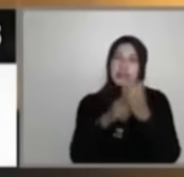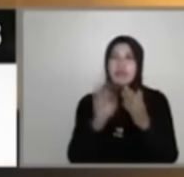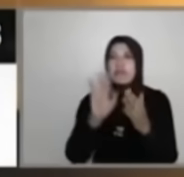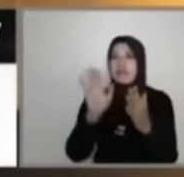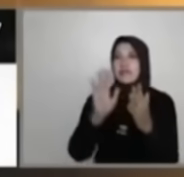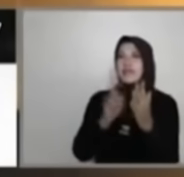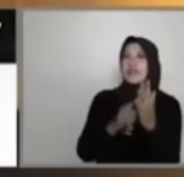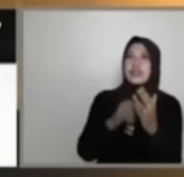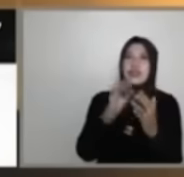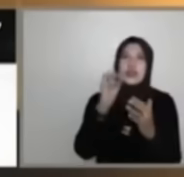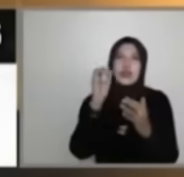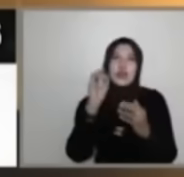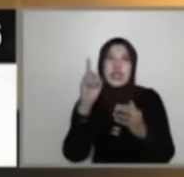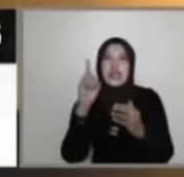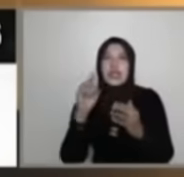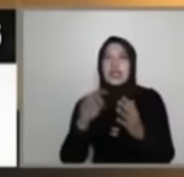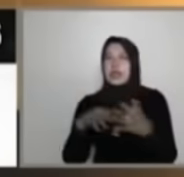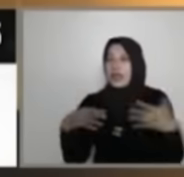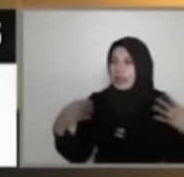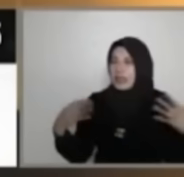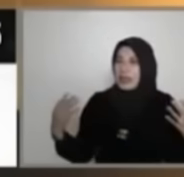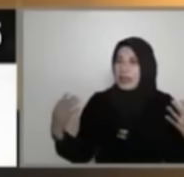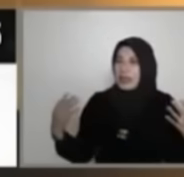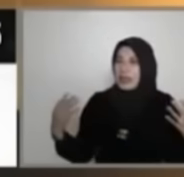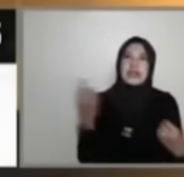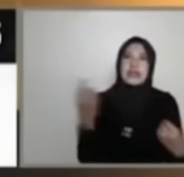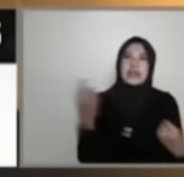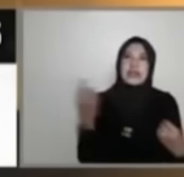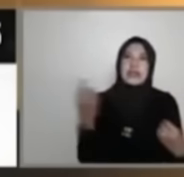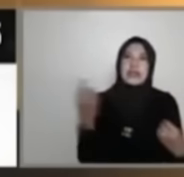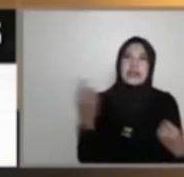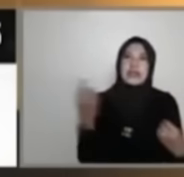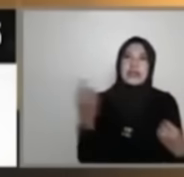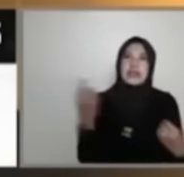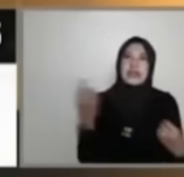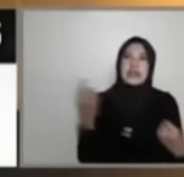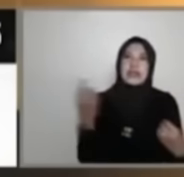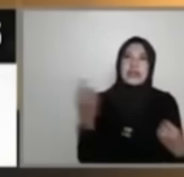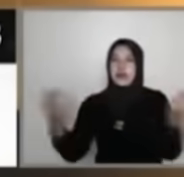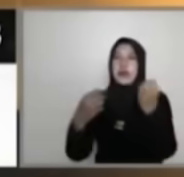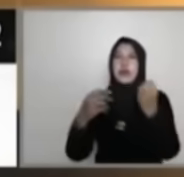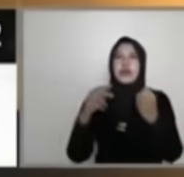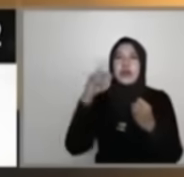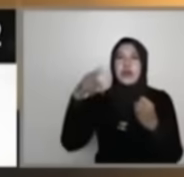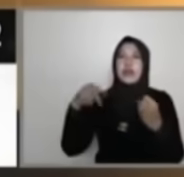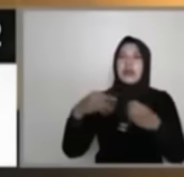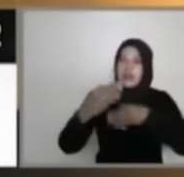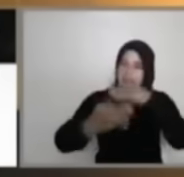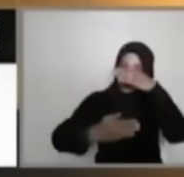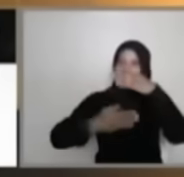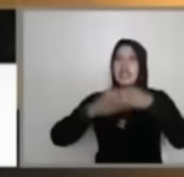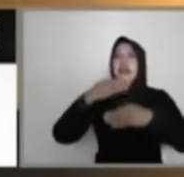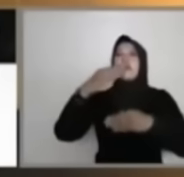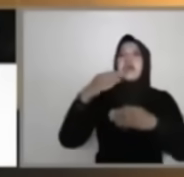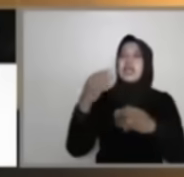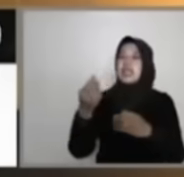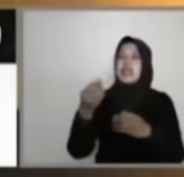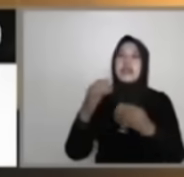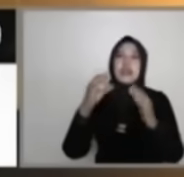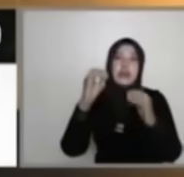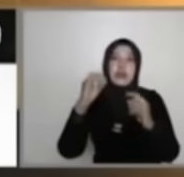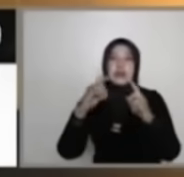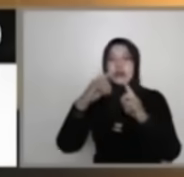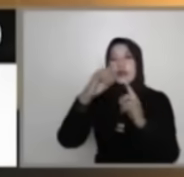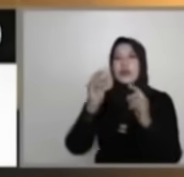nomor 1. Itulah kami akan lakukan lobby-lobby politik untuk menambah dana OSIS sesuai